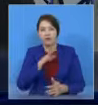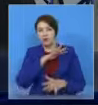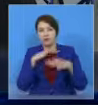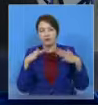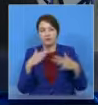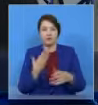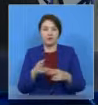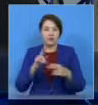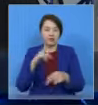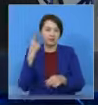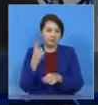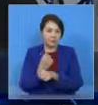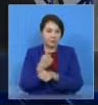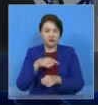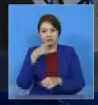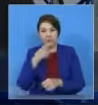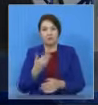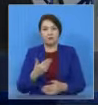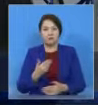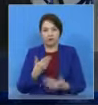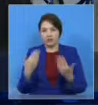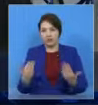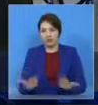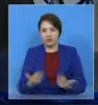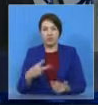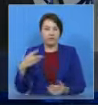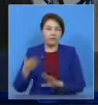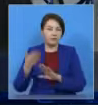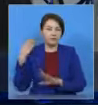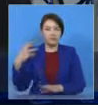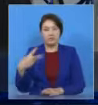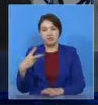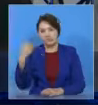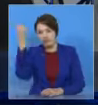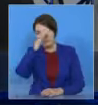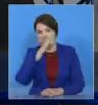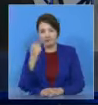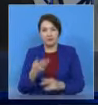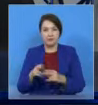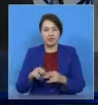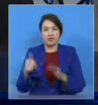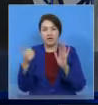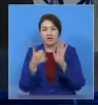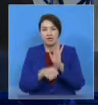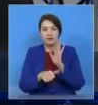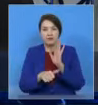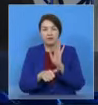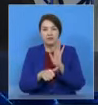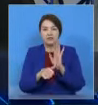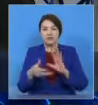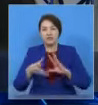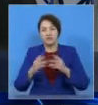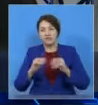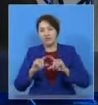көп. Соның біреуін ғана айта кететін болсақ, былтырғы 2020 жылы бұл 60-шы жалпы